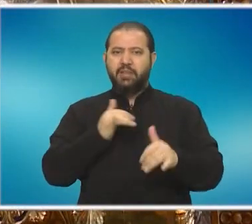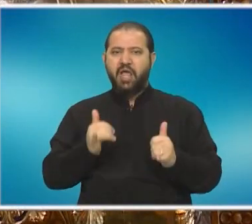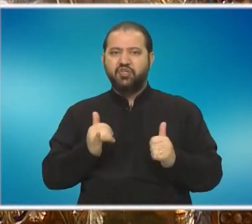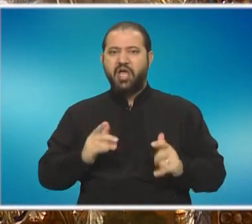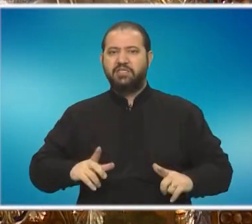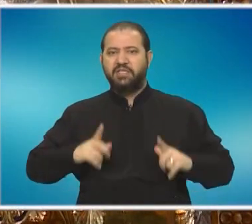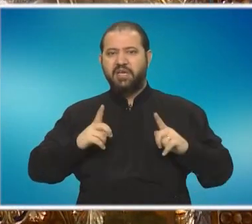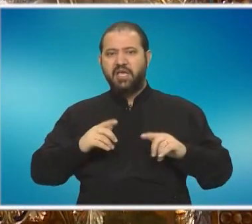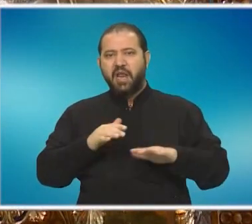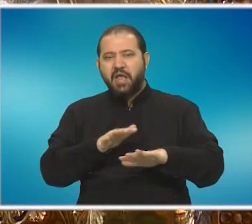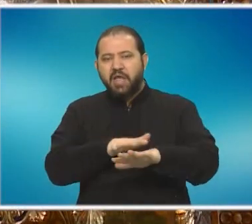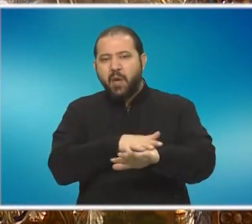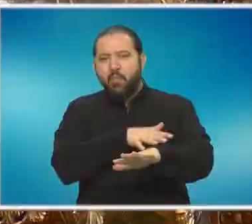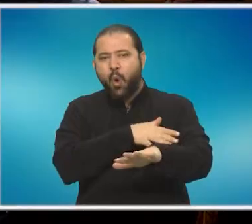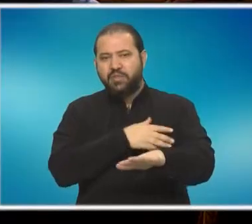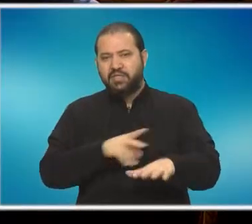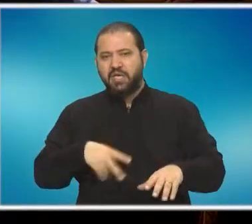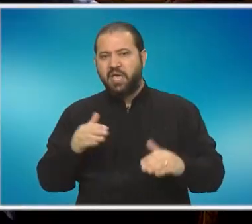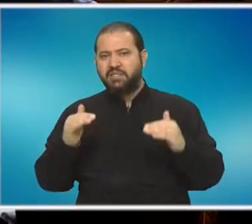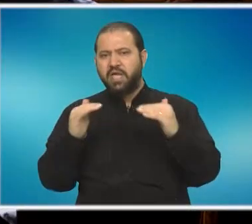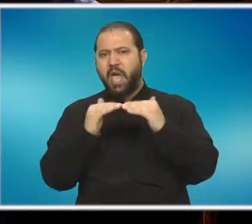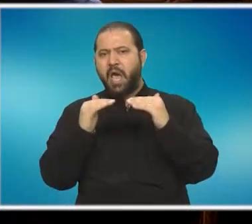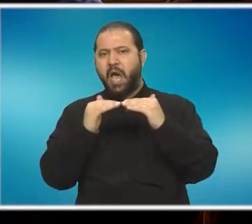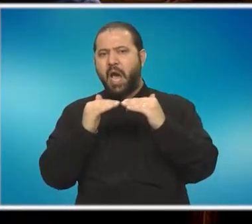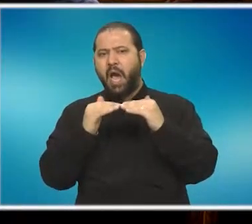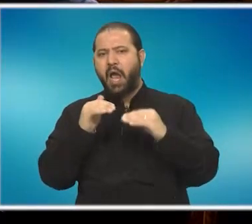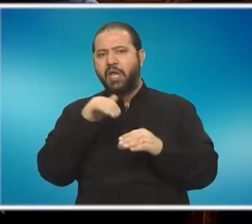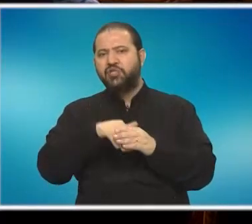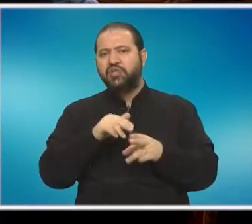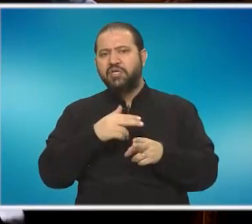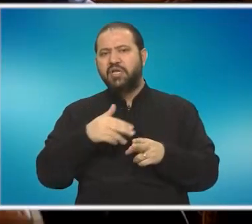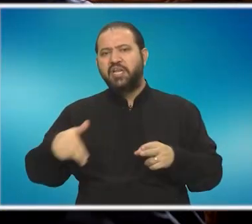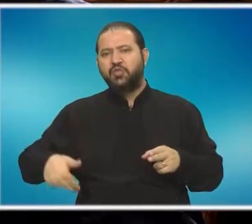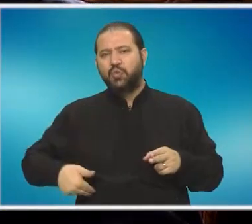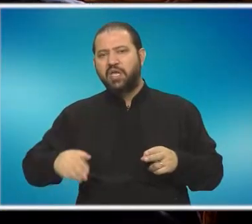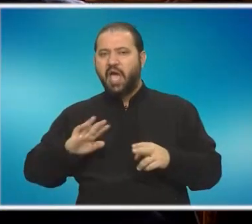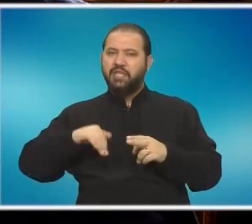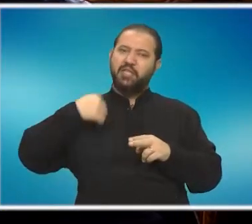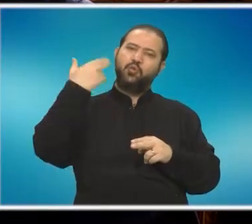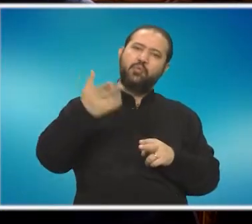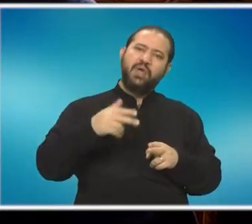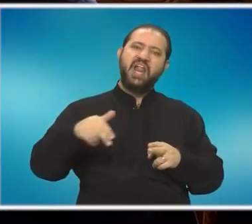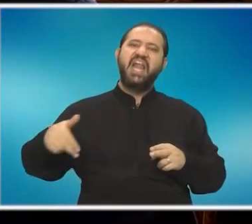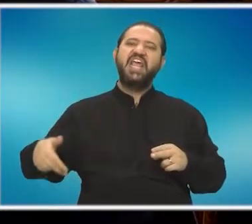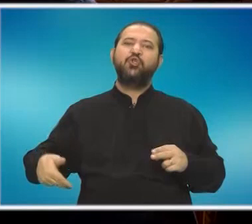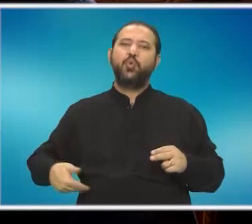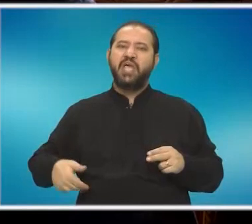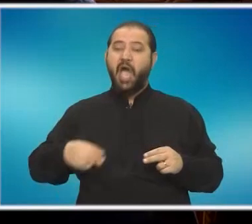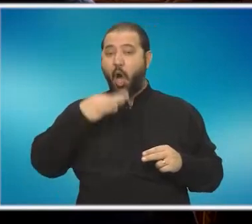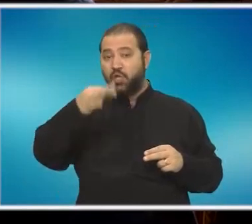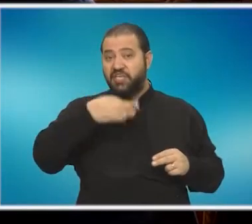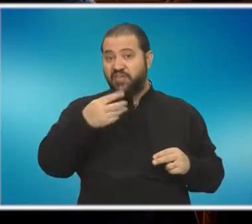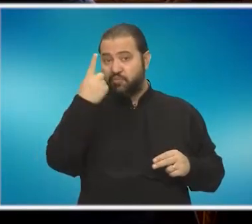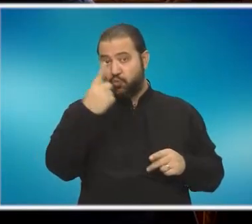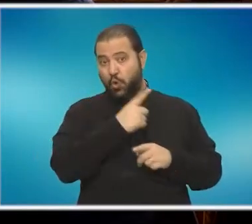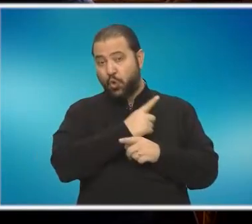Această stare de copleșire este echivalentă și în liturghia de după liturghie. Și o să vă spun